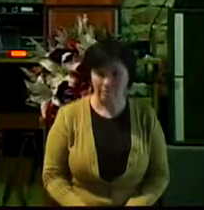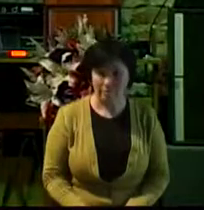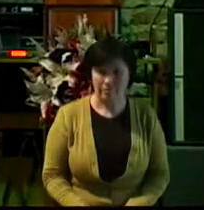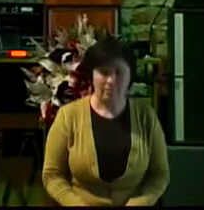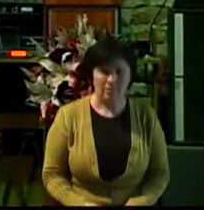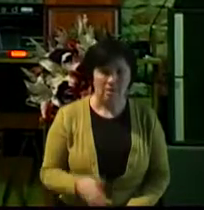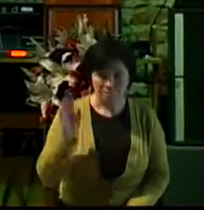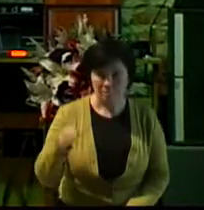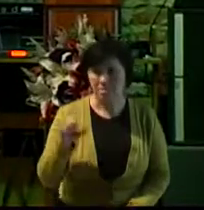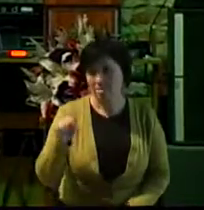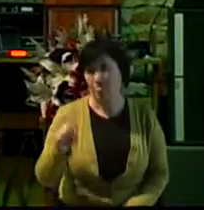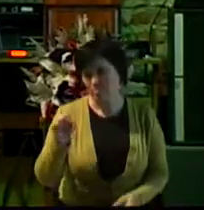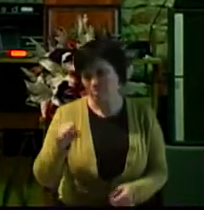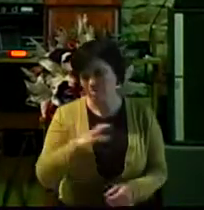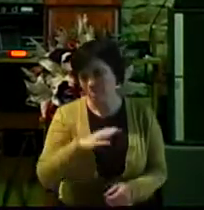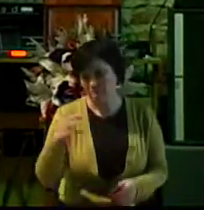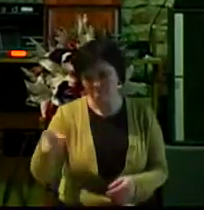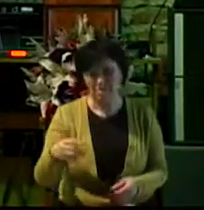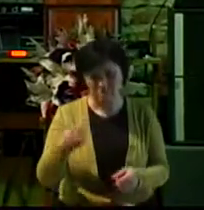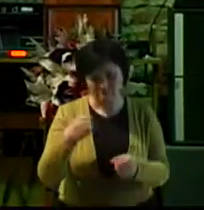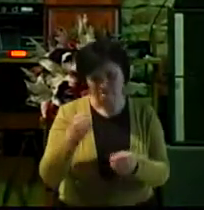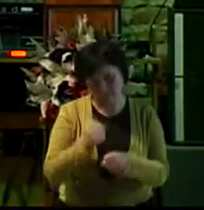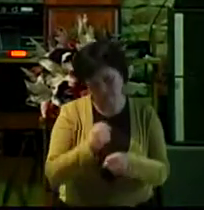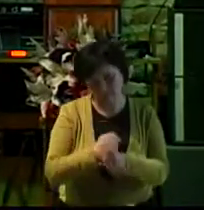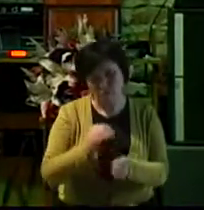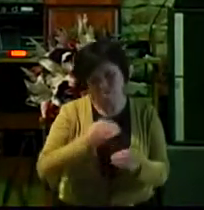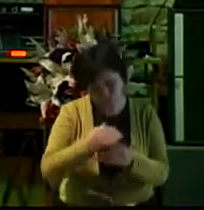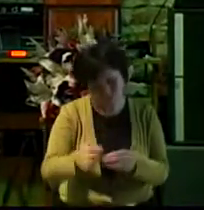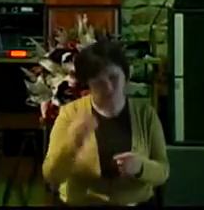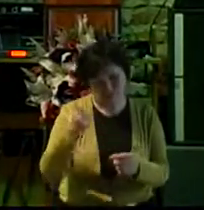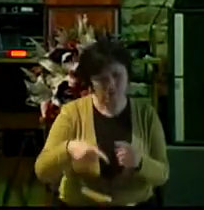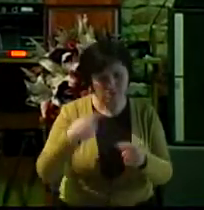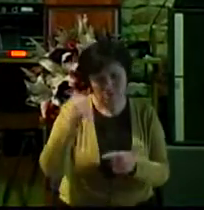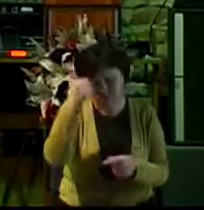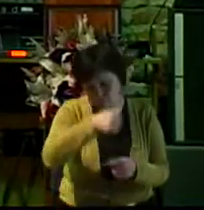И это не всегда именно то, что мы просим Его.